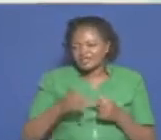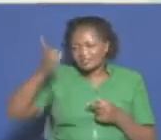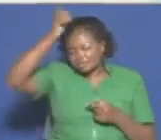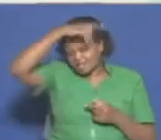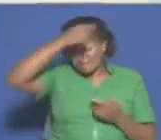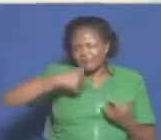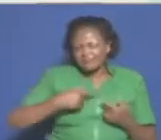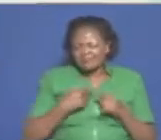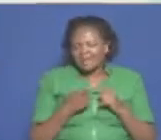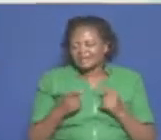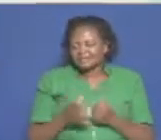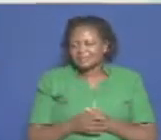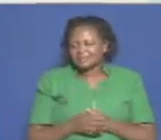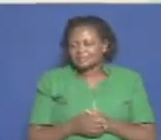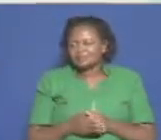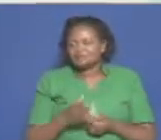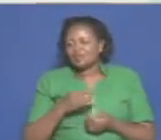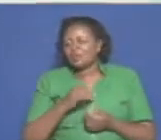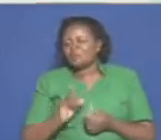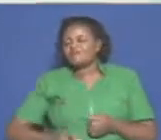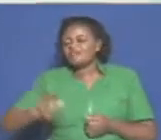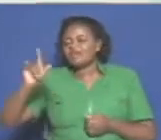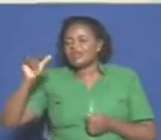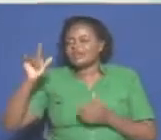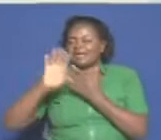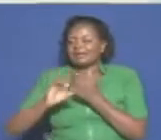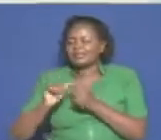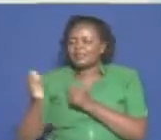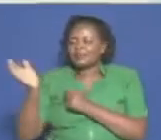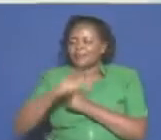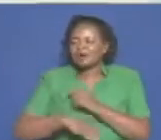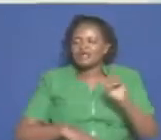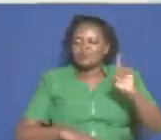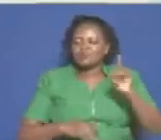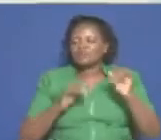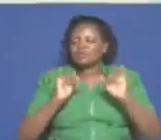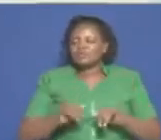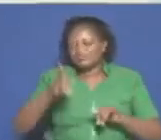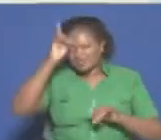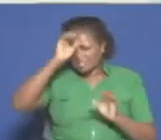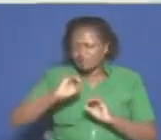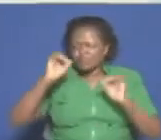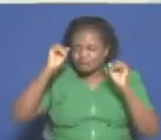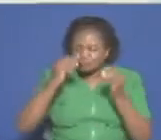sasa watu wawili, mwingine mmoja yako ngambo, mwingine yako Nairobi na hataki kurudi wapi mashinani, mtu kama mtamfanya namna gani?